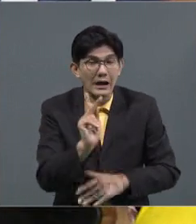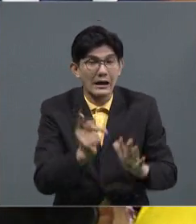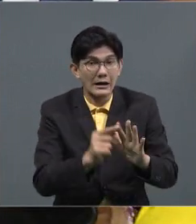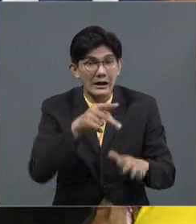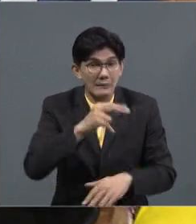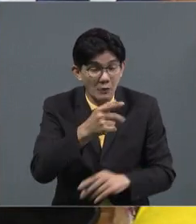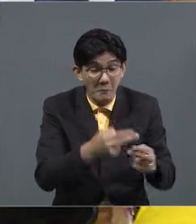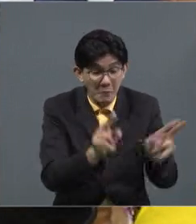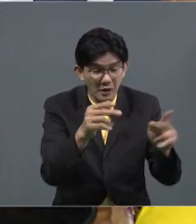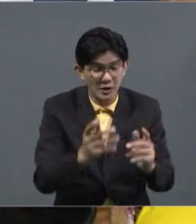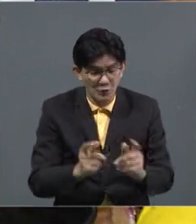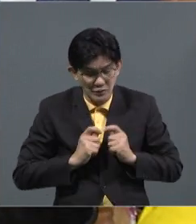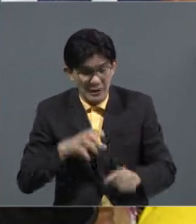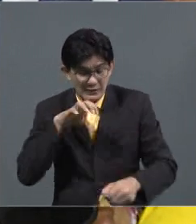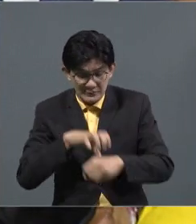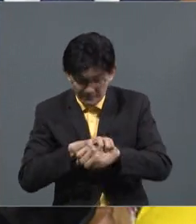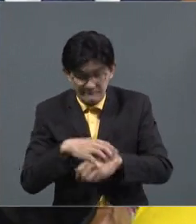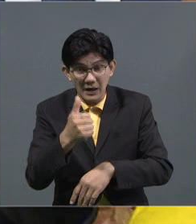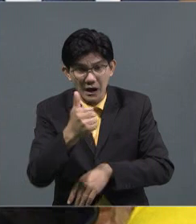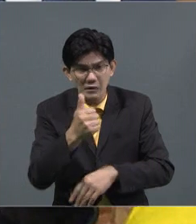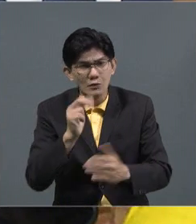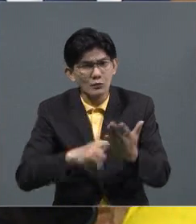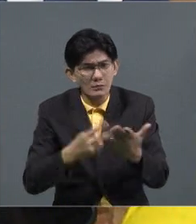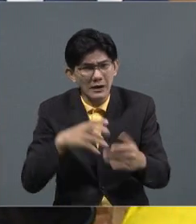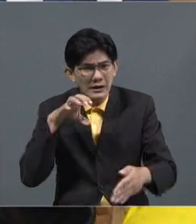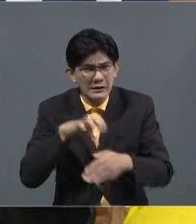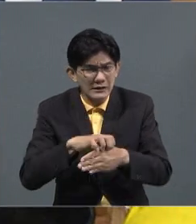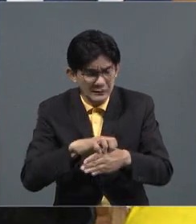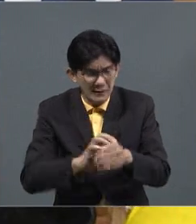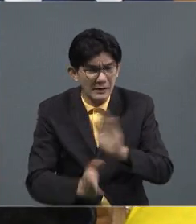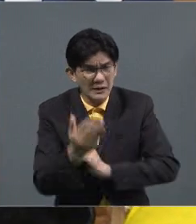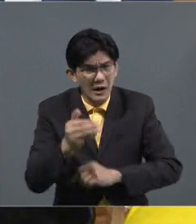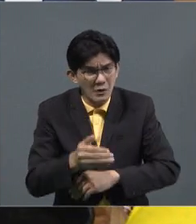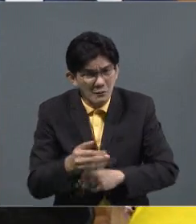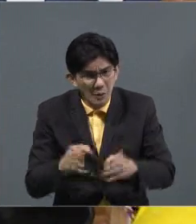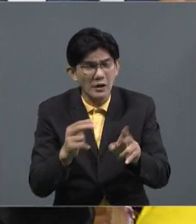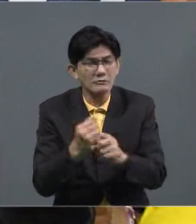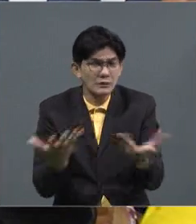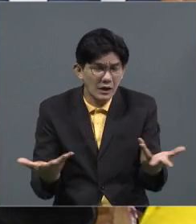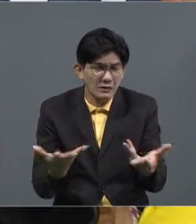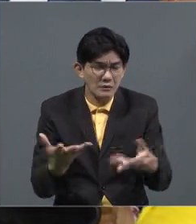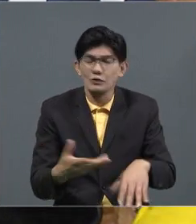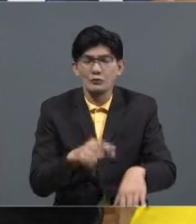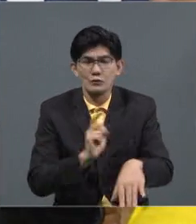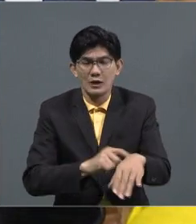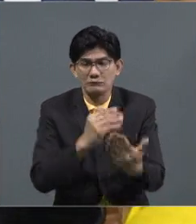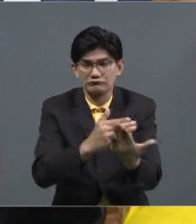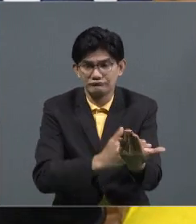90,000 ตัวแล้วคุณอนุญาตให้จับได้อย่างเต็มที่มันก็ไปจับปลาที่เพิ่งปล่อยเมื่อเช้านี่แหละครับเพราะฉะนั้นเนี่ยไทม์ไลน์มันต้องชัดเจน